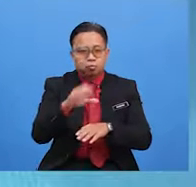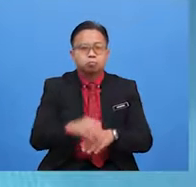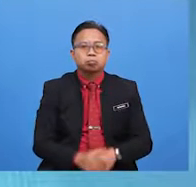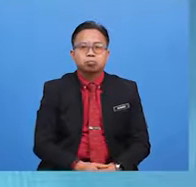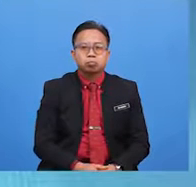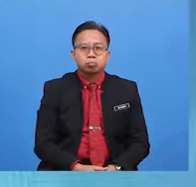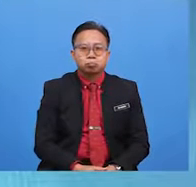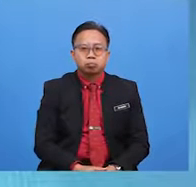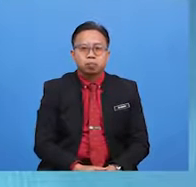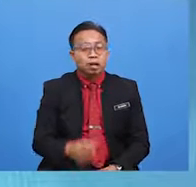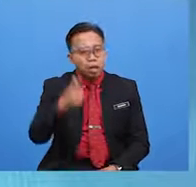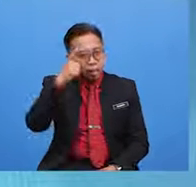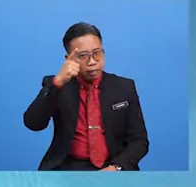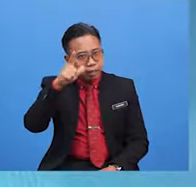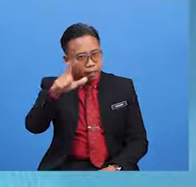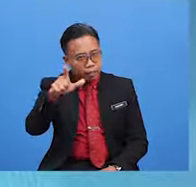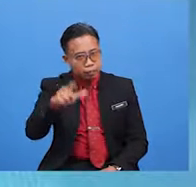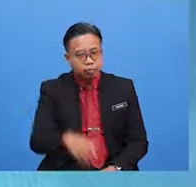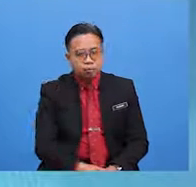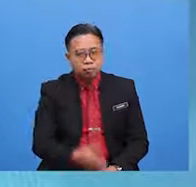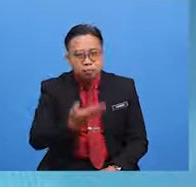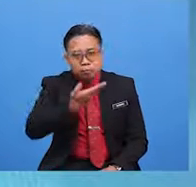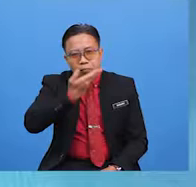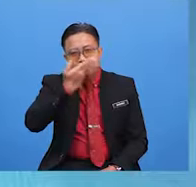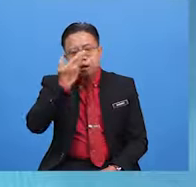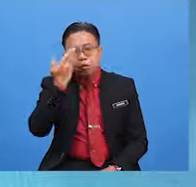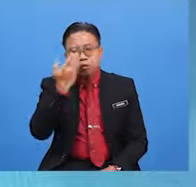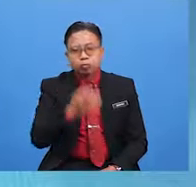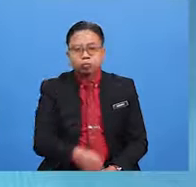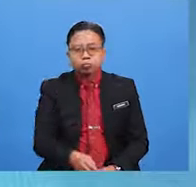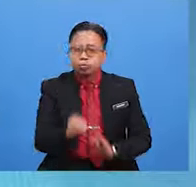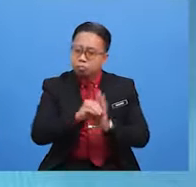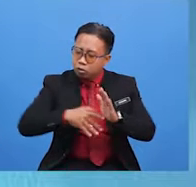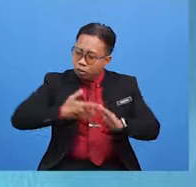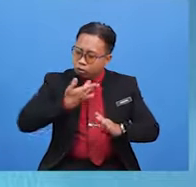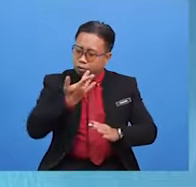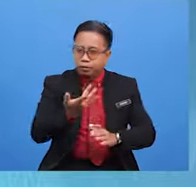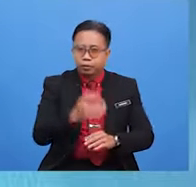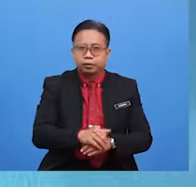iaitu melihat, menghidu, merasa,